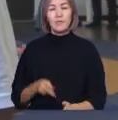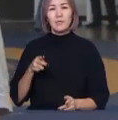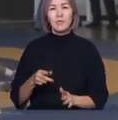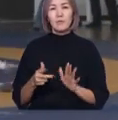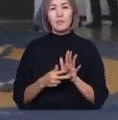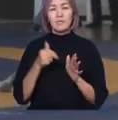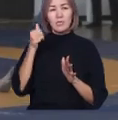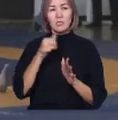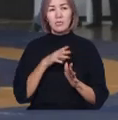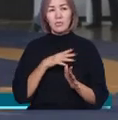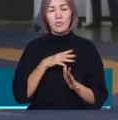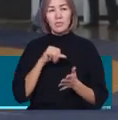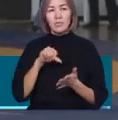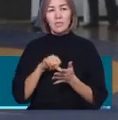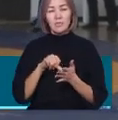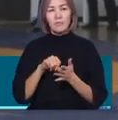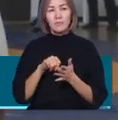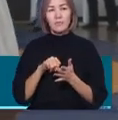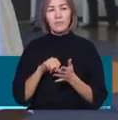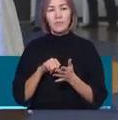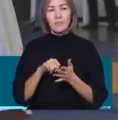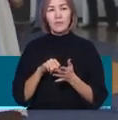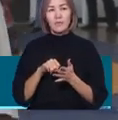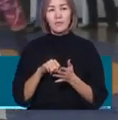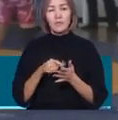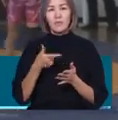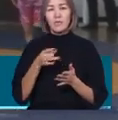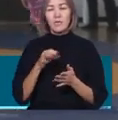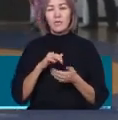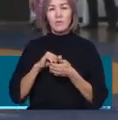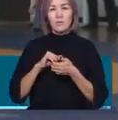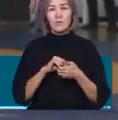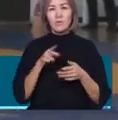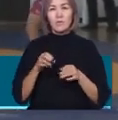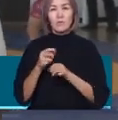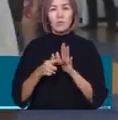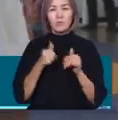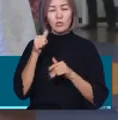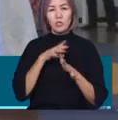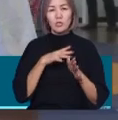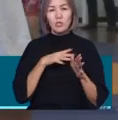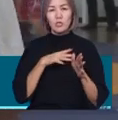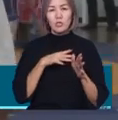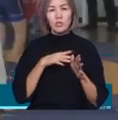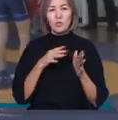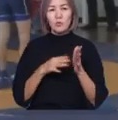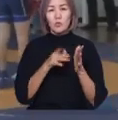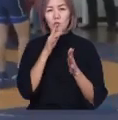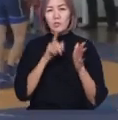2008 жылы дүниеге келдім. Осы грек-рим күресінен 2017 жылдан, яғни 9